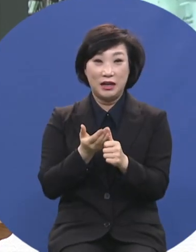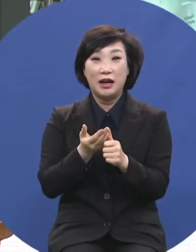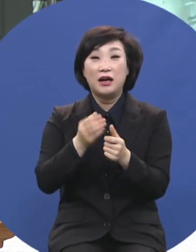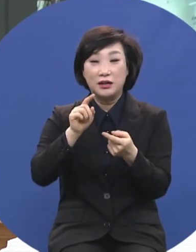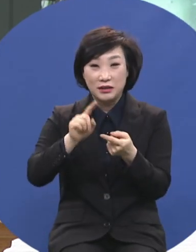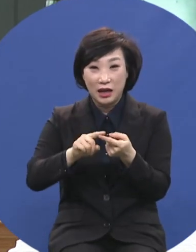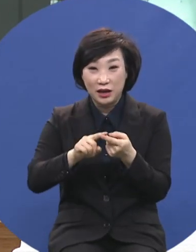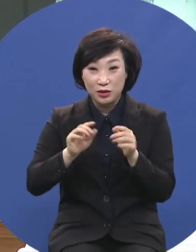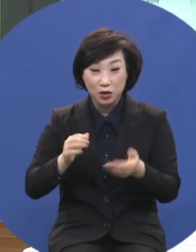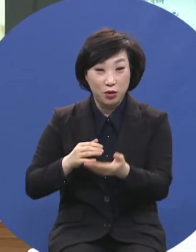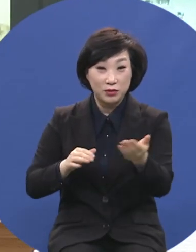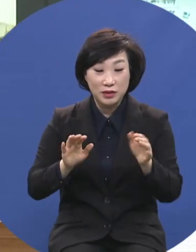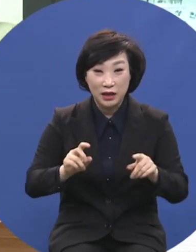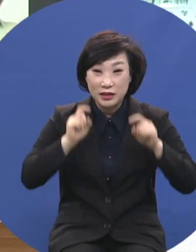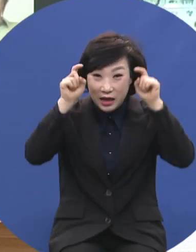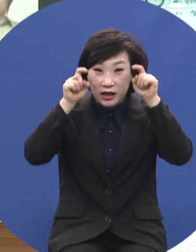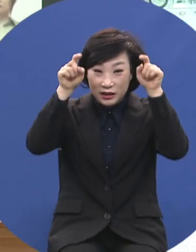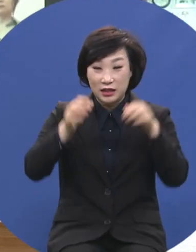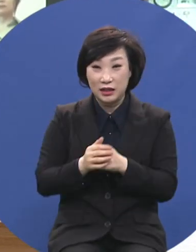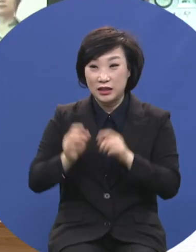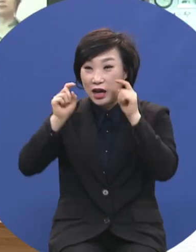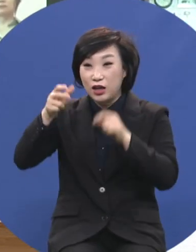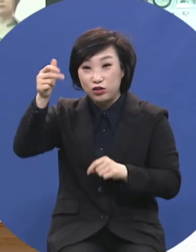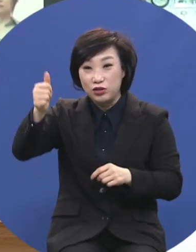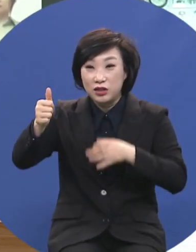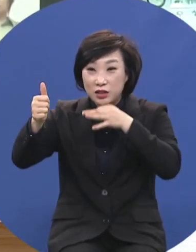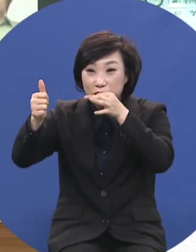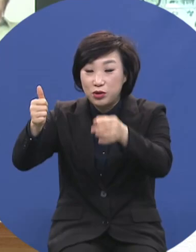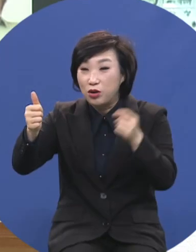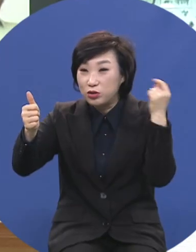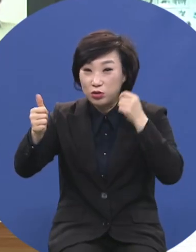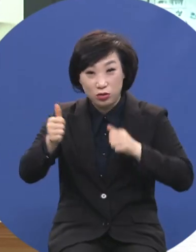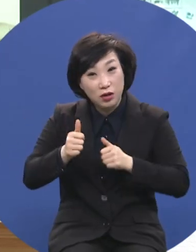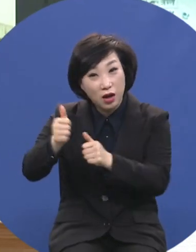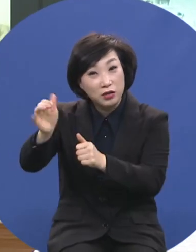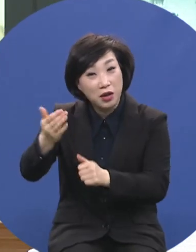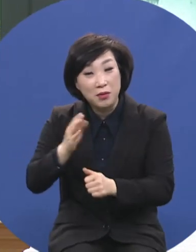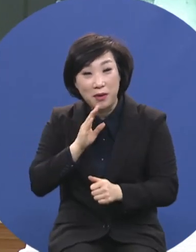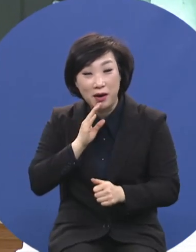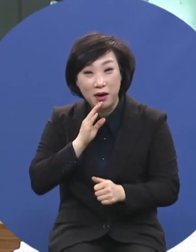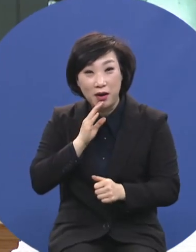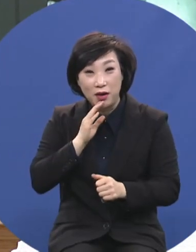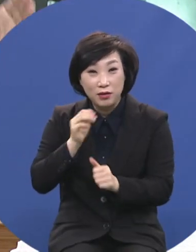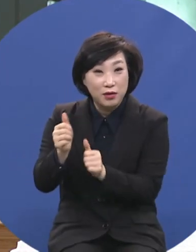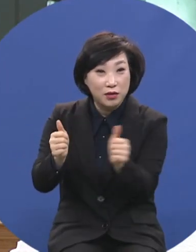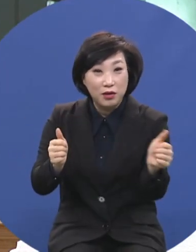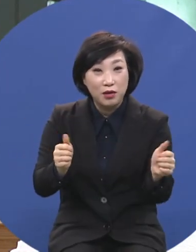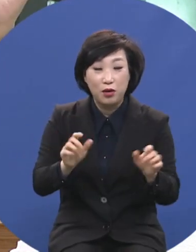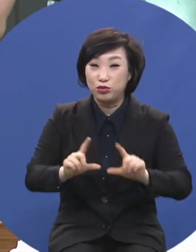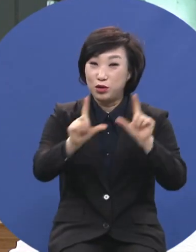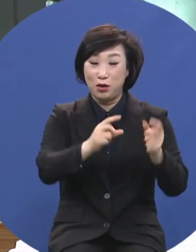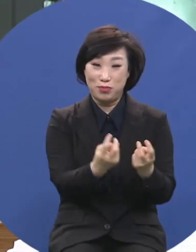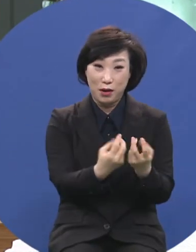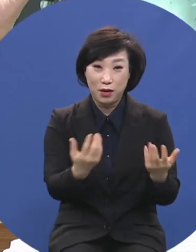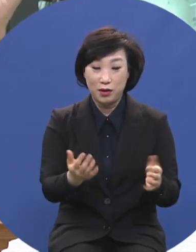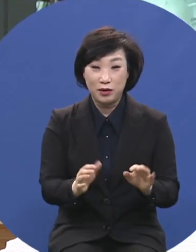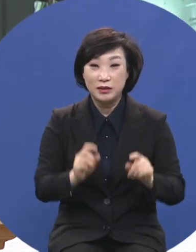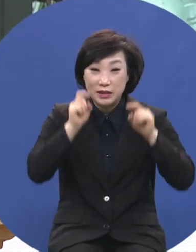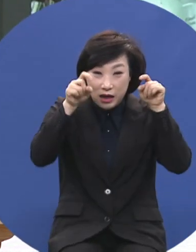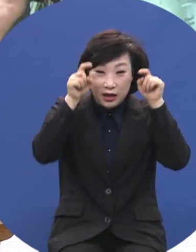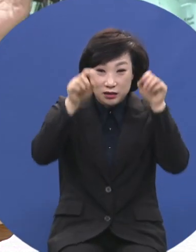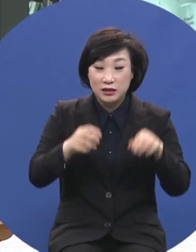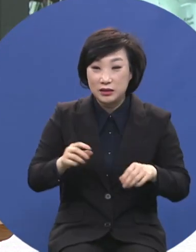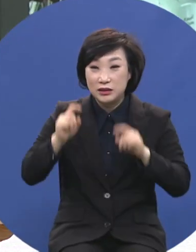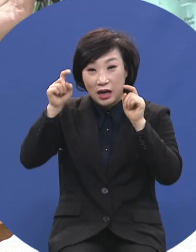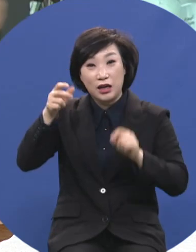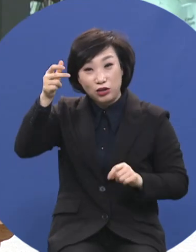양이 목자의 음성을 듣고 안 들으면 뭐 살 길이 없죠. 양은 목자의 음성을 듣고